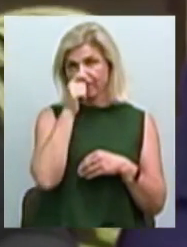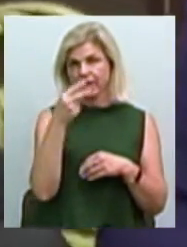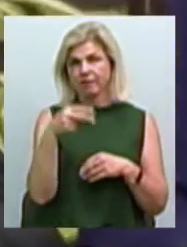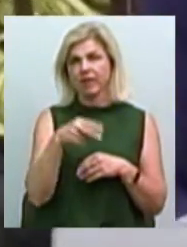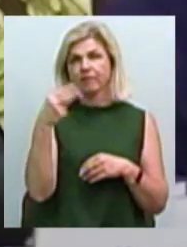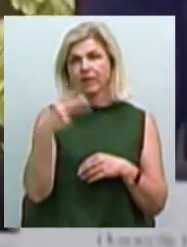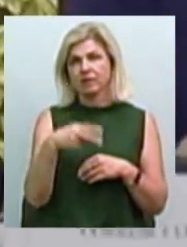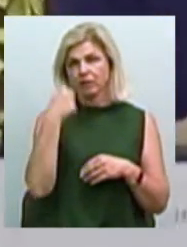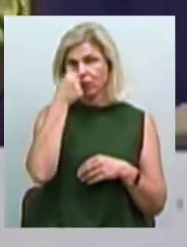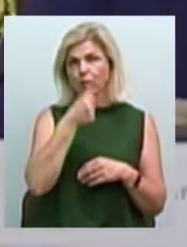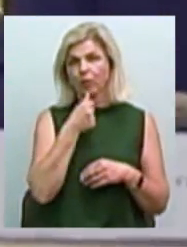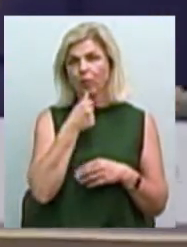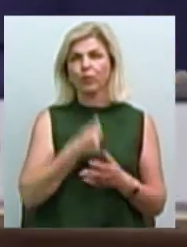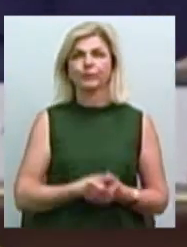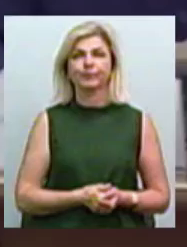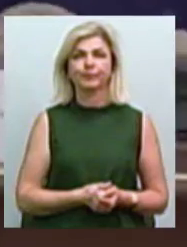року.